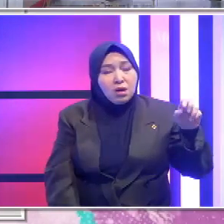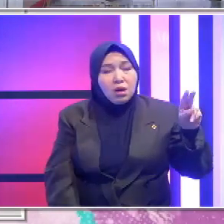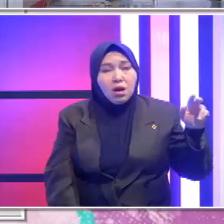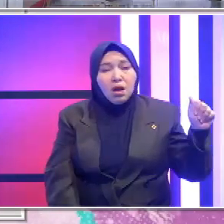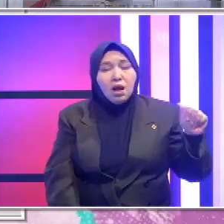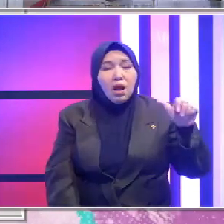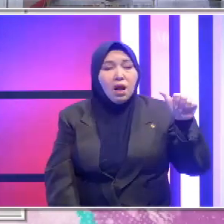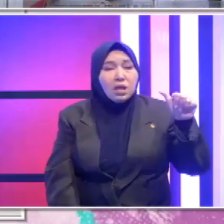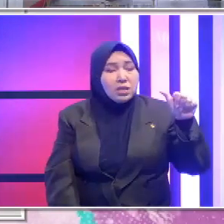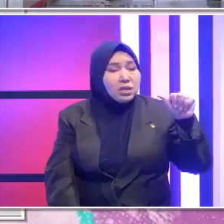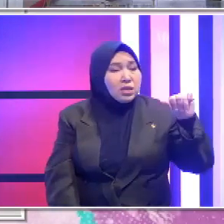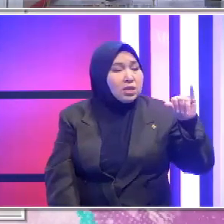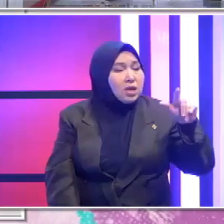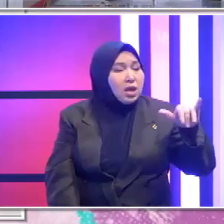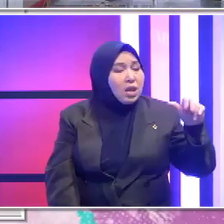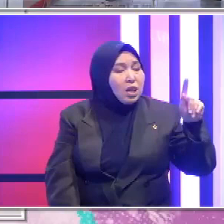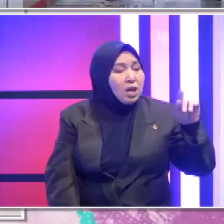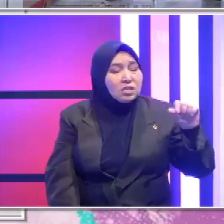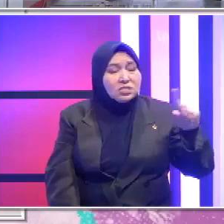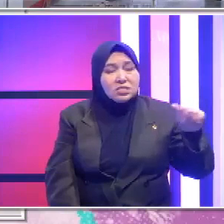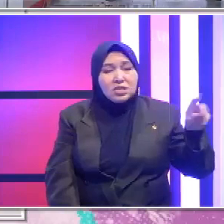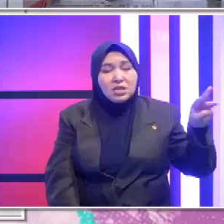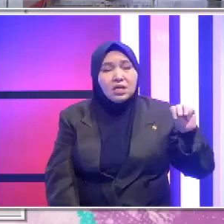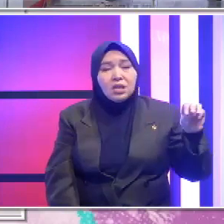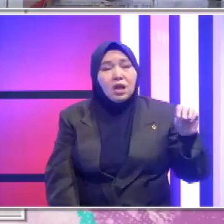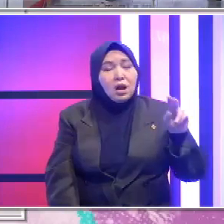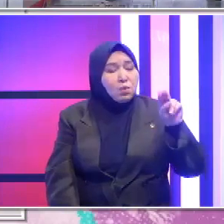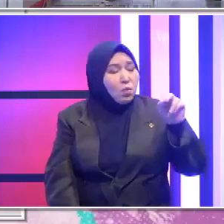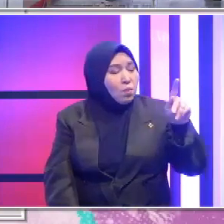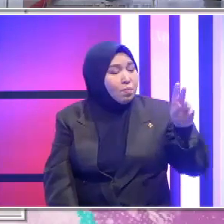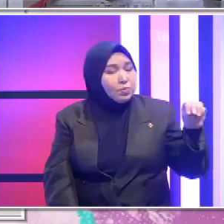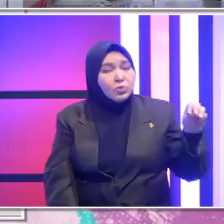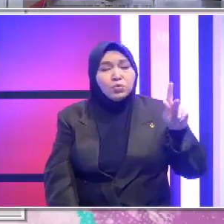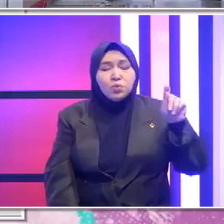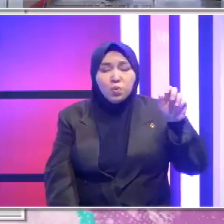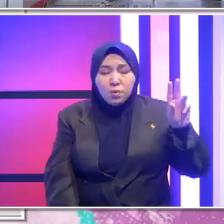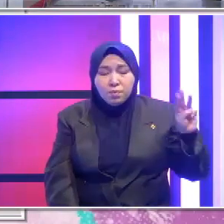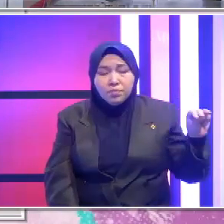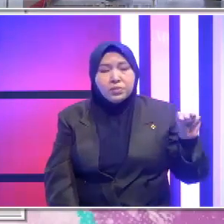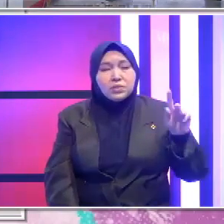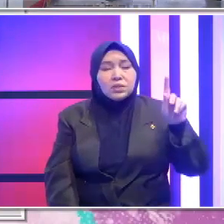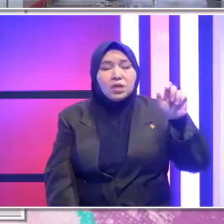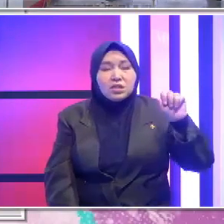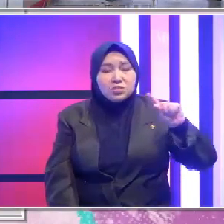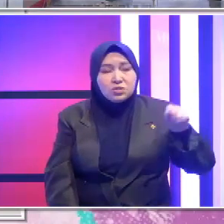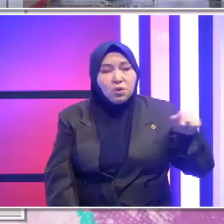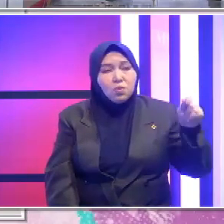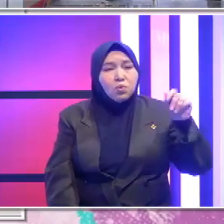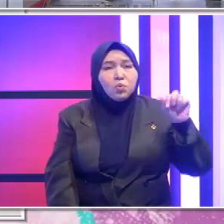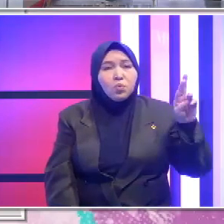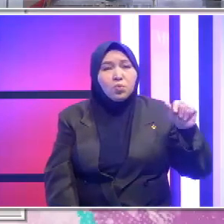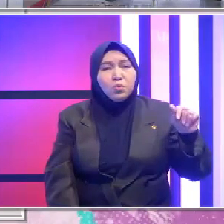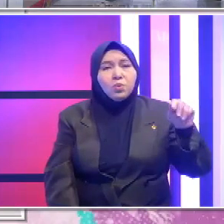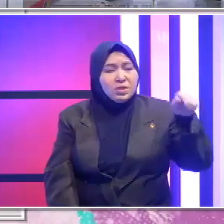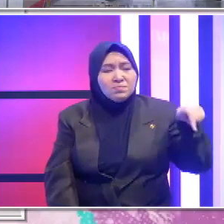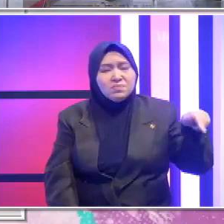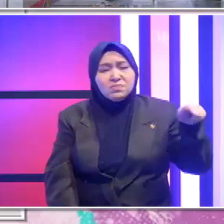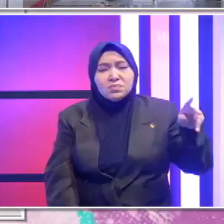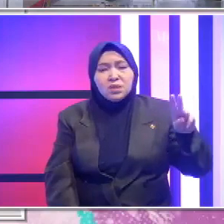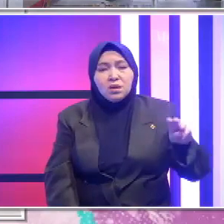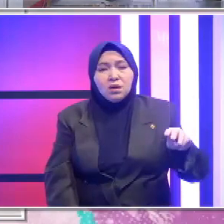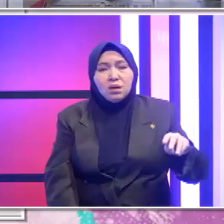surood iya ladzina kultum tajau Mun